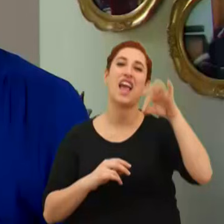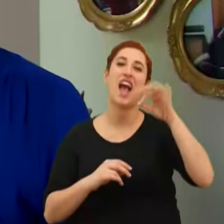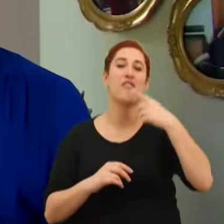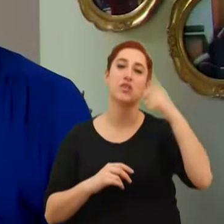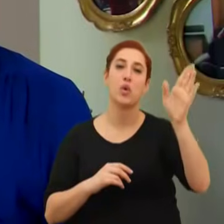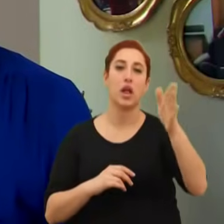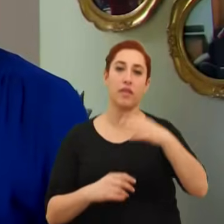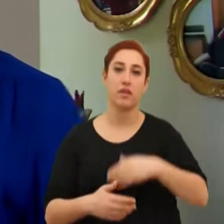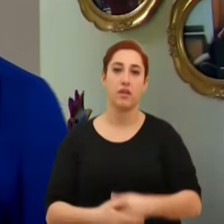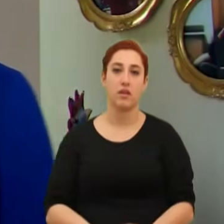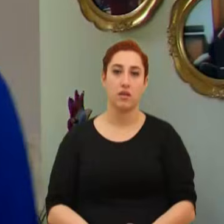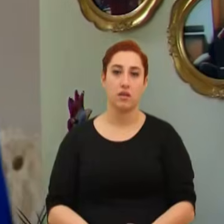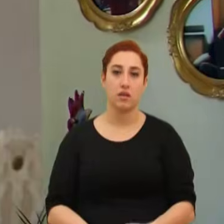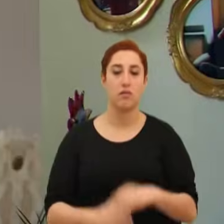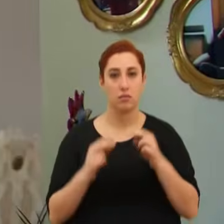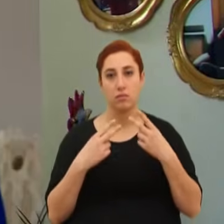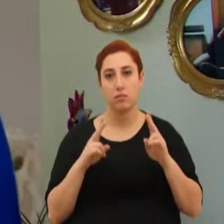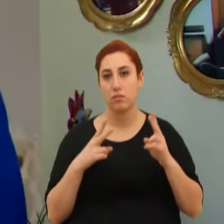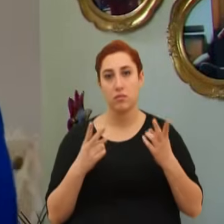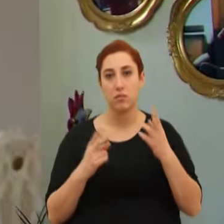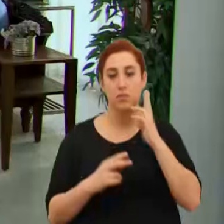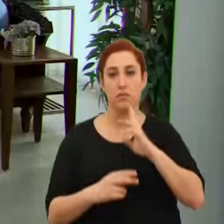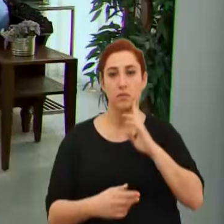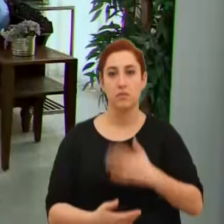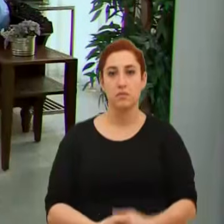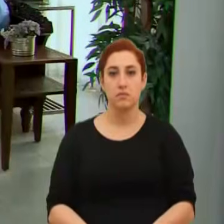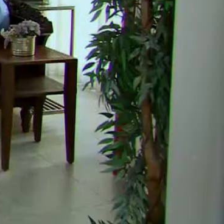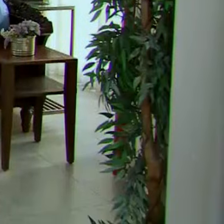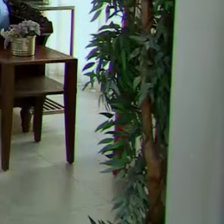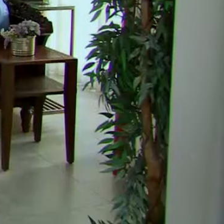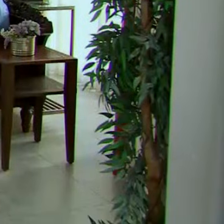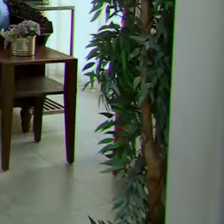kahve söyle, hadi. Peki, peki hanımefendi.